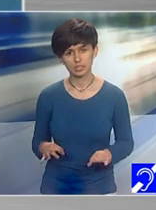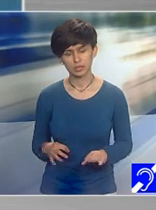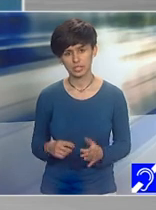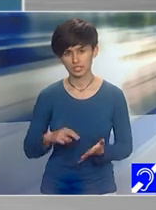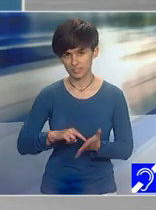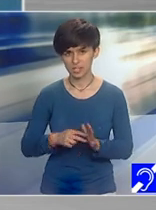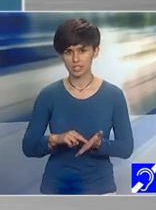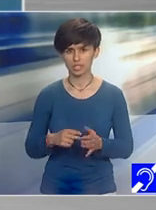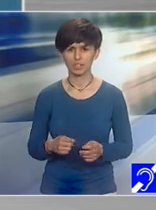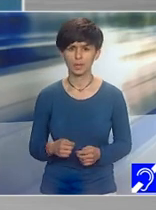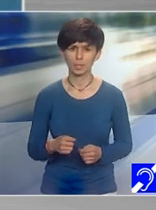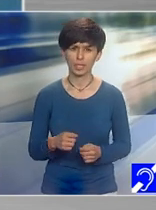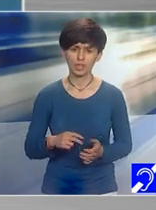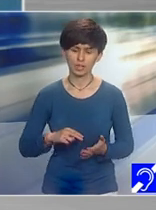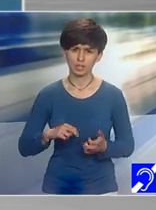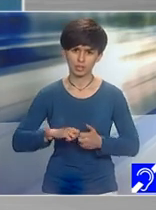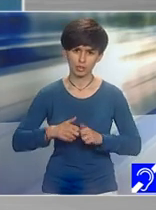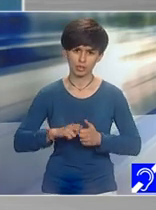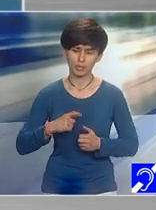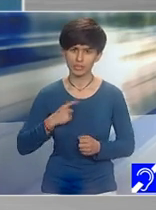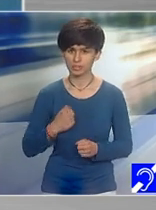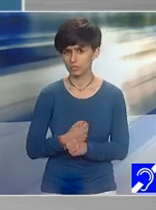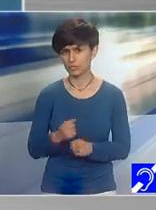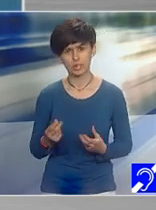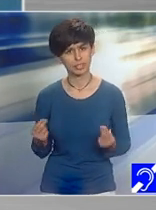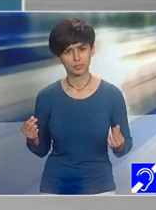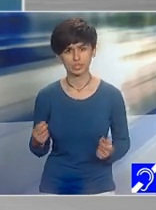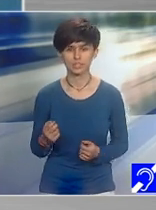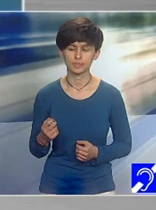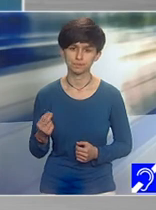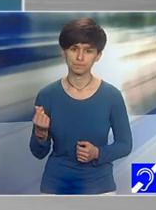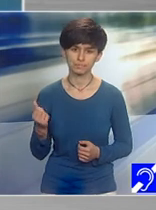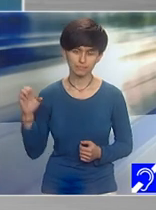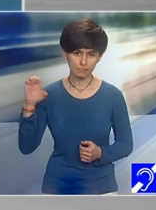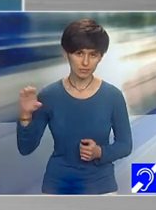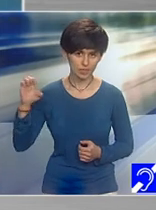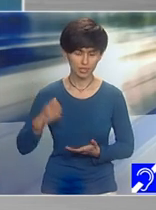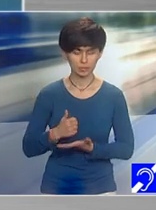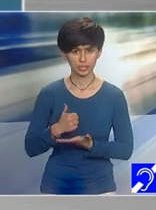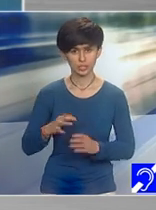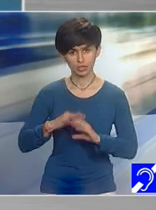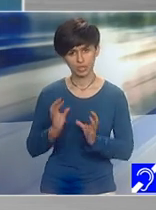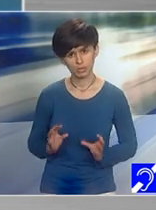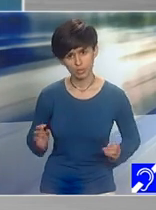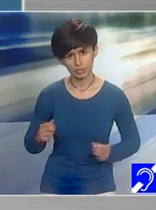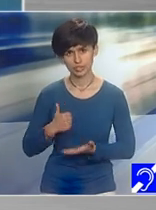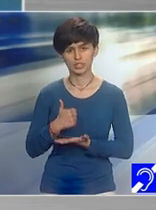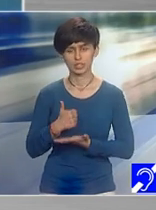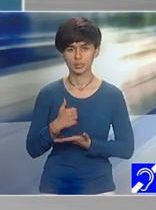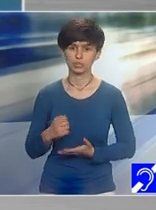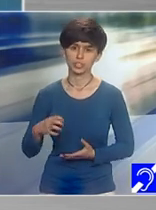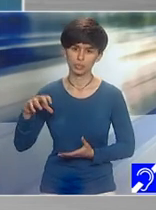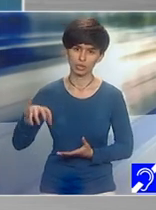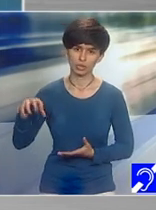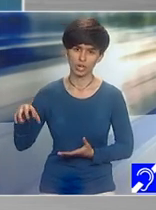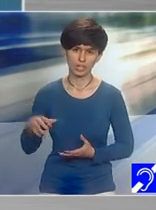această problemă. E vorba de foarte mulți bani europeni și din bugetul României și din bugetul local, că județean și local, fiindcă